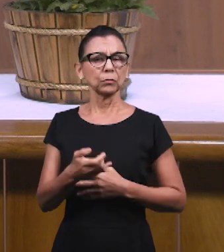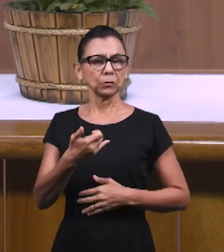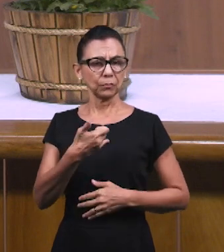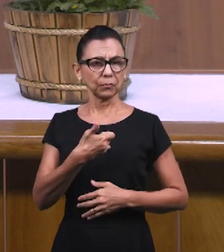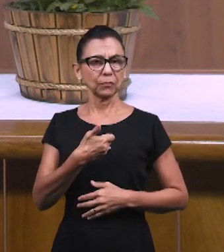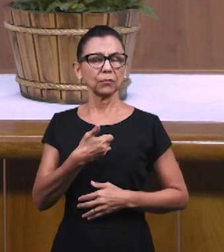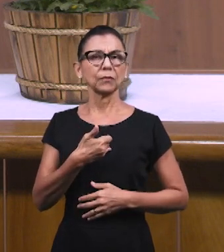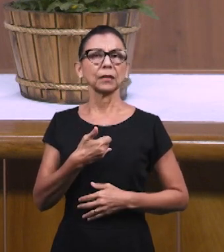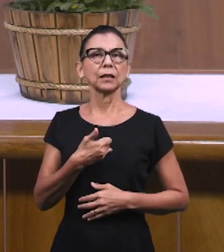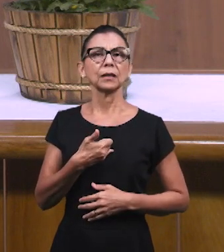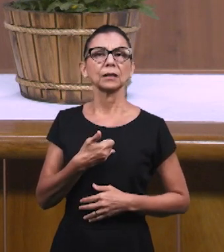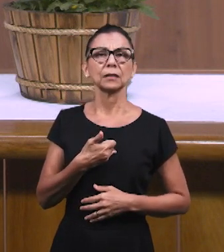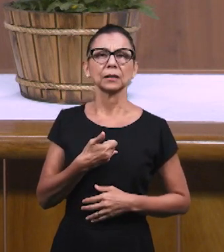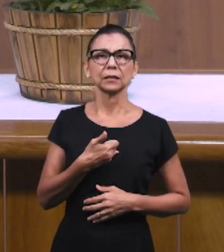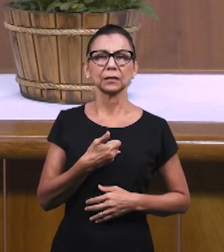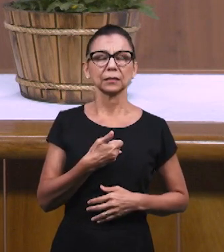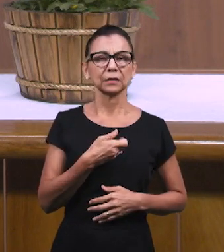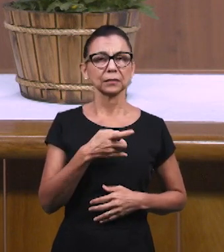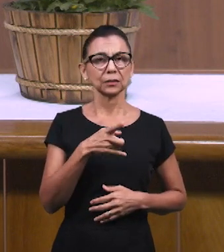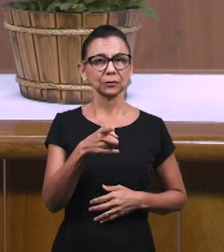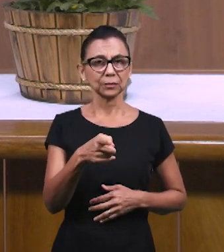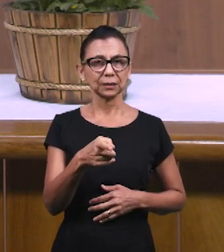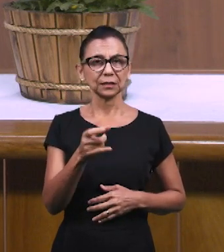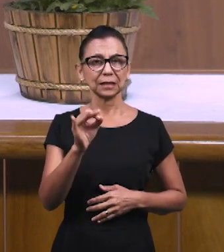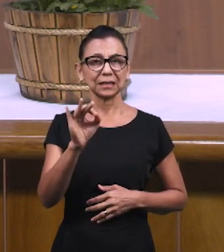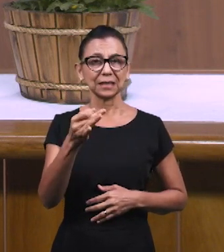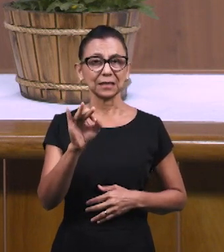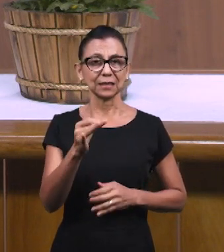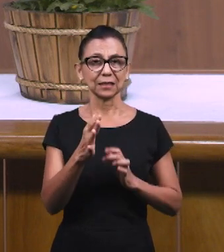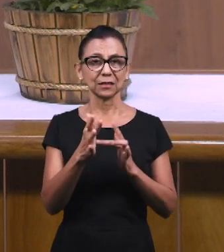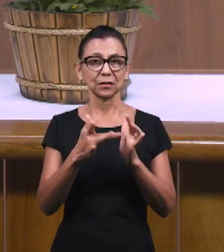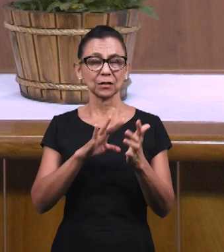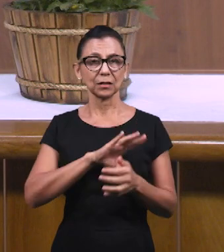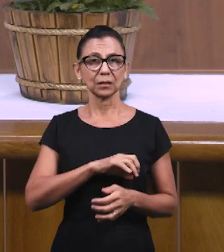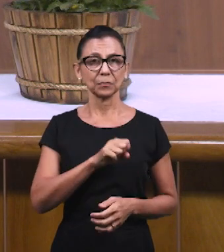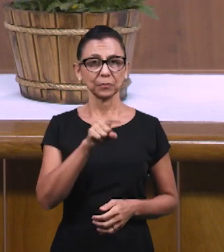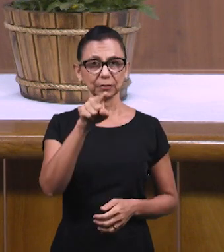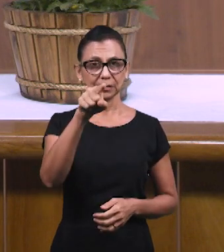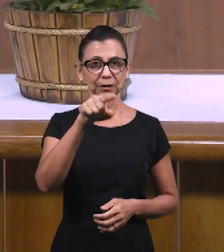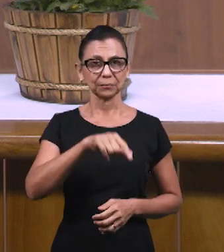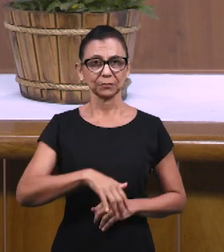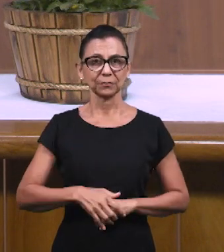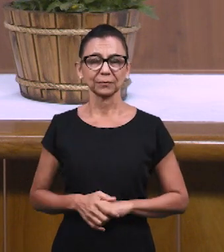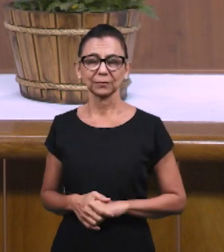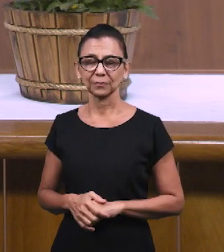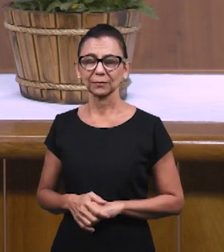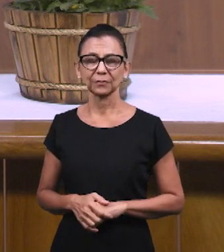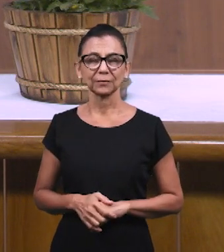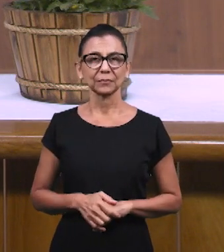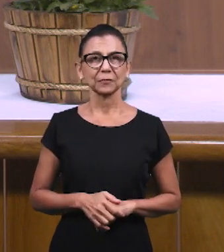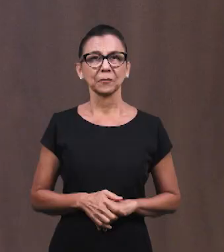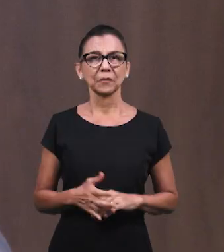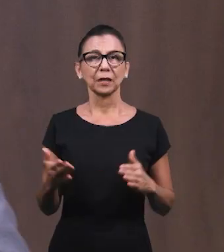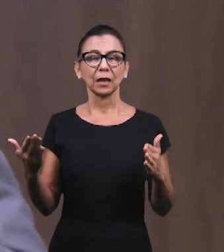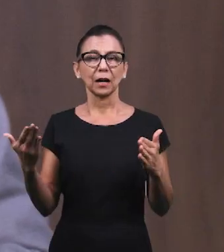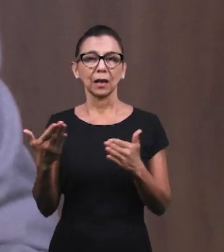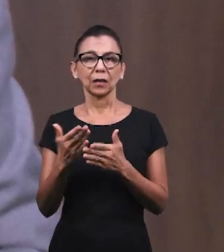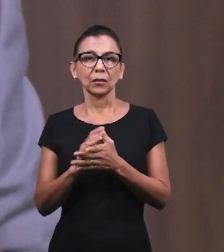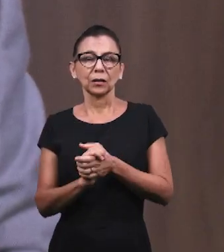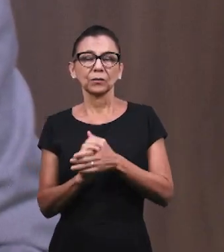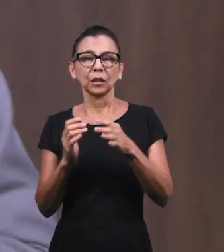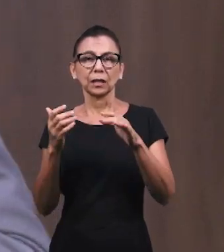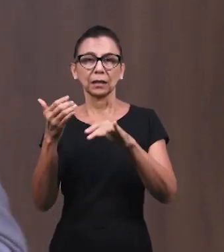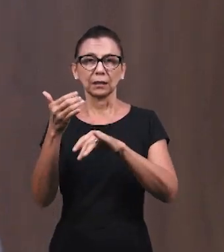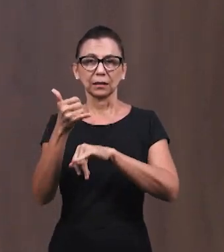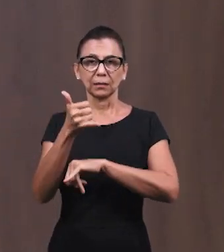très profond. La lettre parle à nos cœurs et vous avez besoin de sortir d'ici avec la certitude que Jésus aime